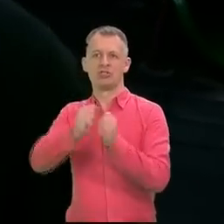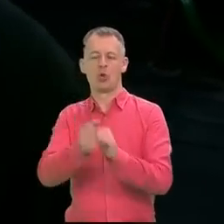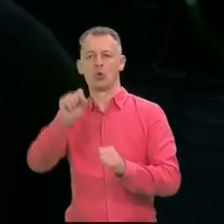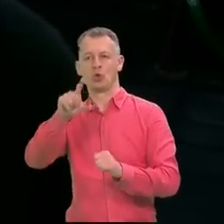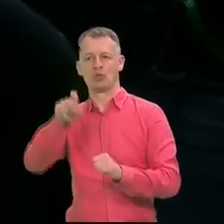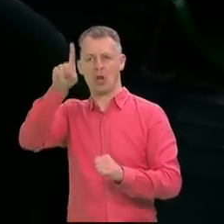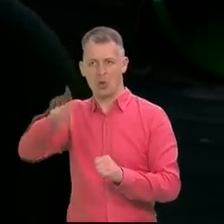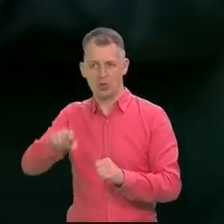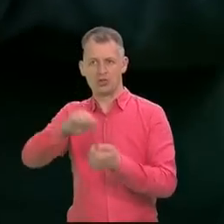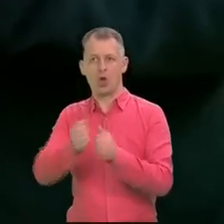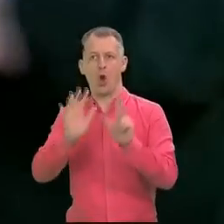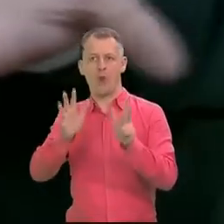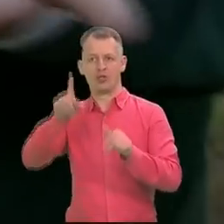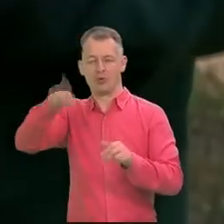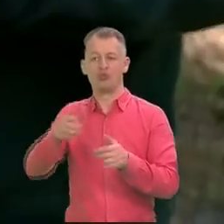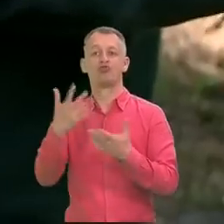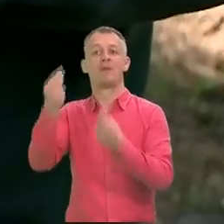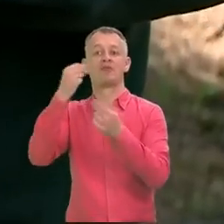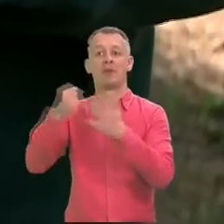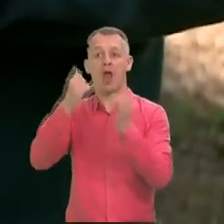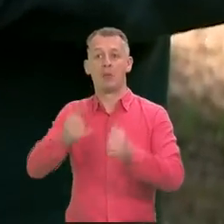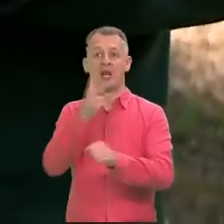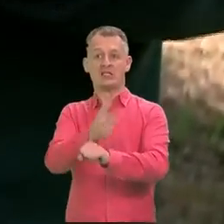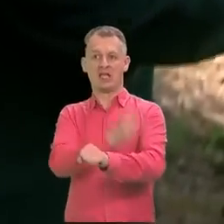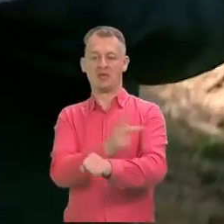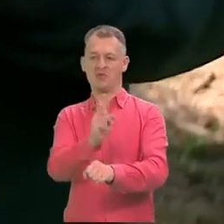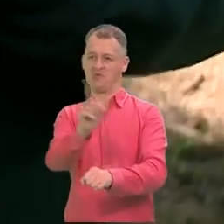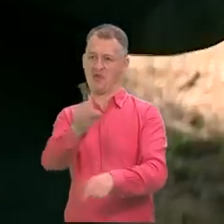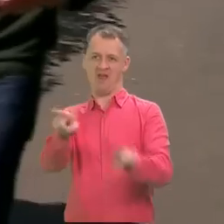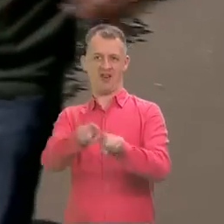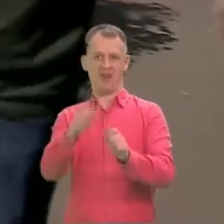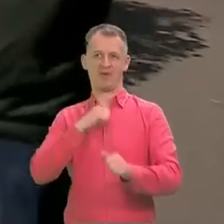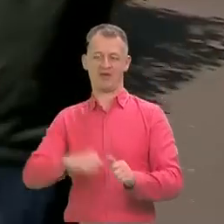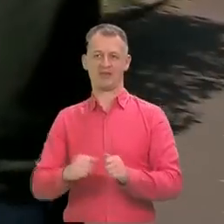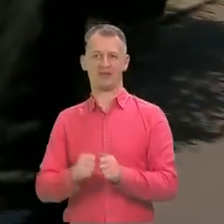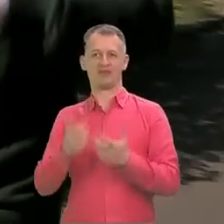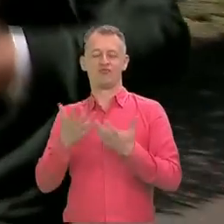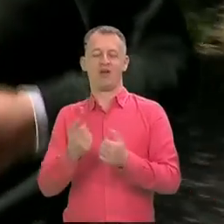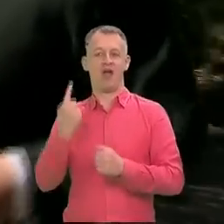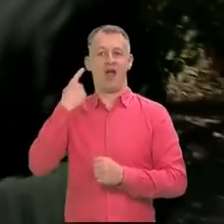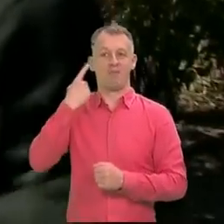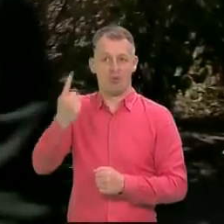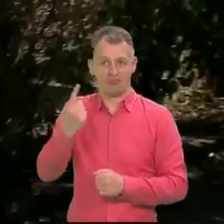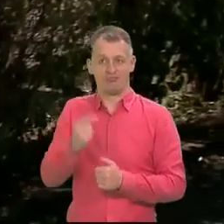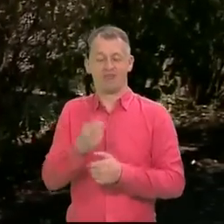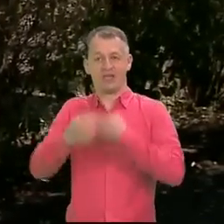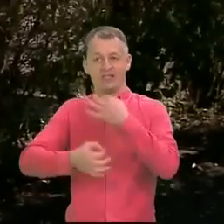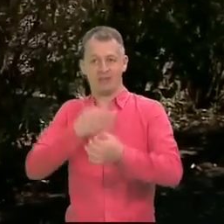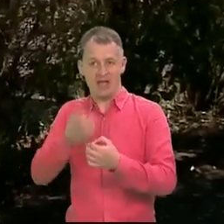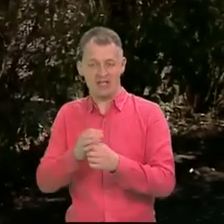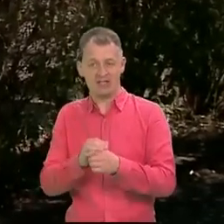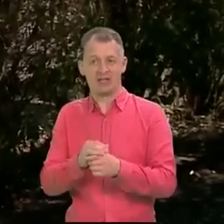peste 18 luni. Ce am învățat până acum? Că la stat nu e ca la privat. Asta este ce am auzit și vom auzi mereu în discuția